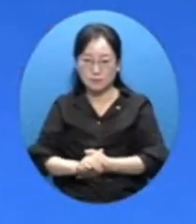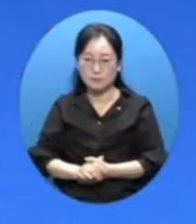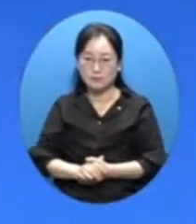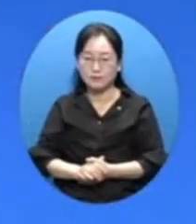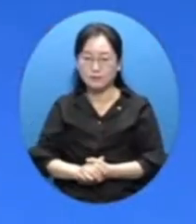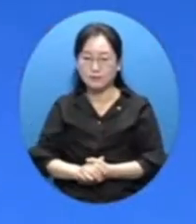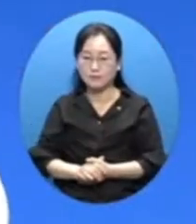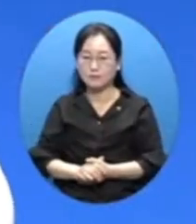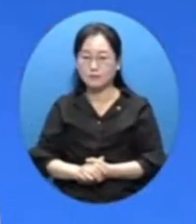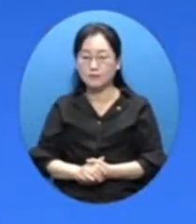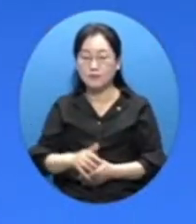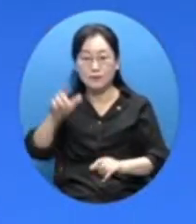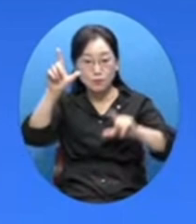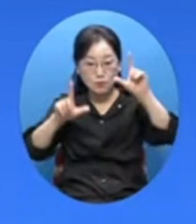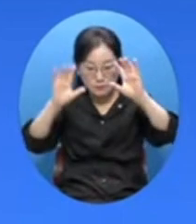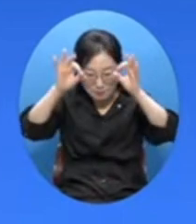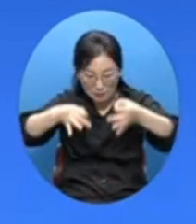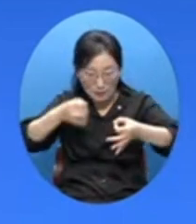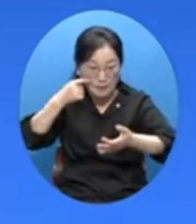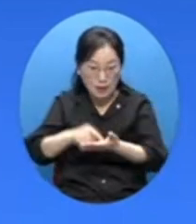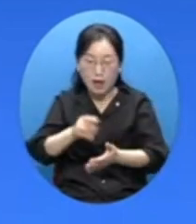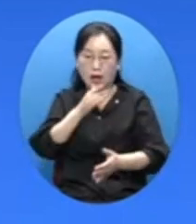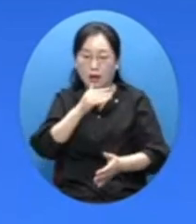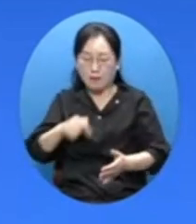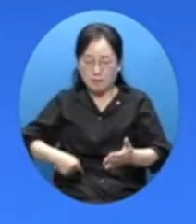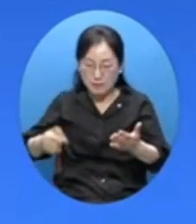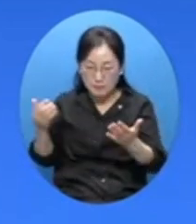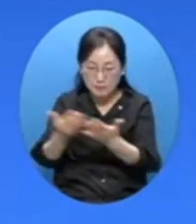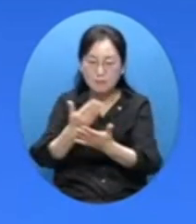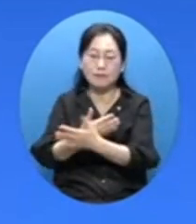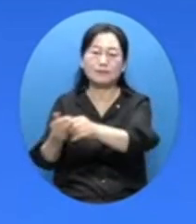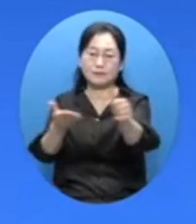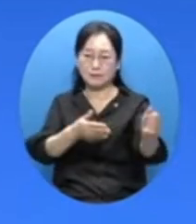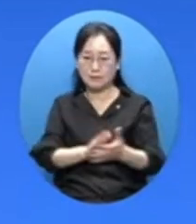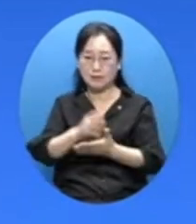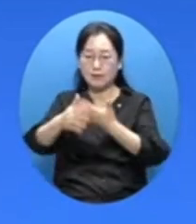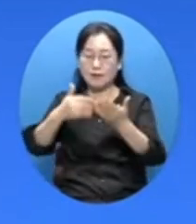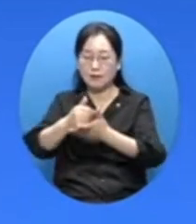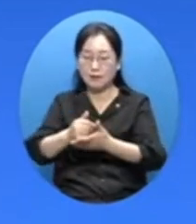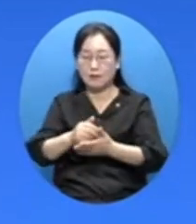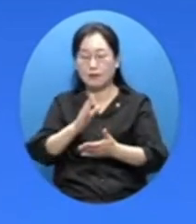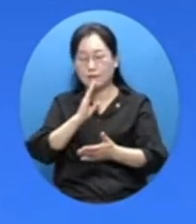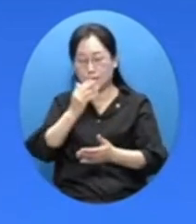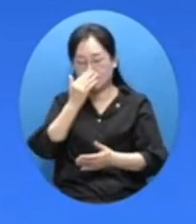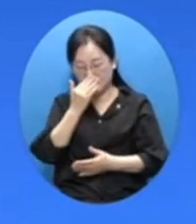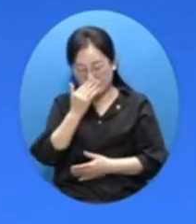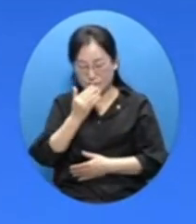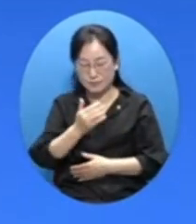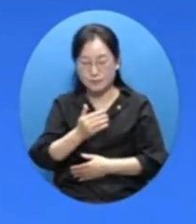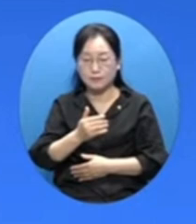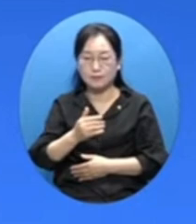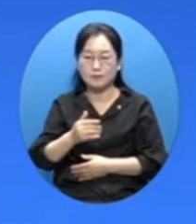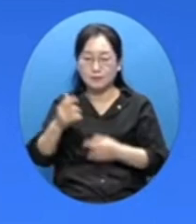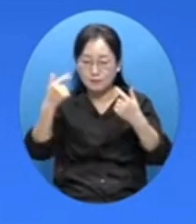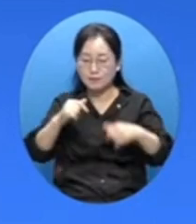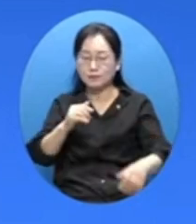것입니다. 그런 모습을 발견한 우리는 즉시 회개해야 됩니다. 하나님 앞에 늘 깨어지고 낮이고 겸손해야 되는 것입니다.